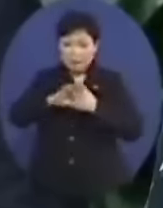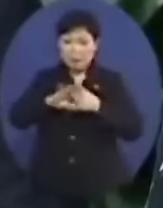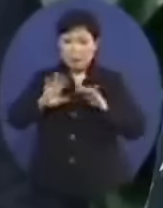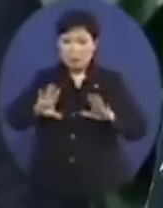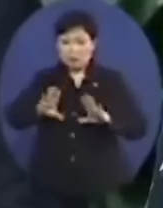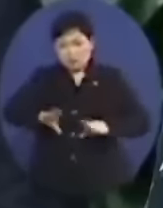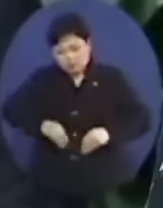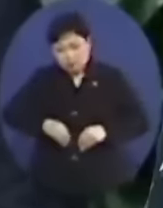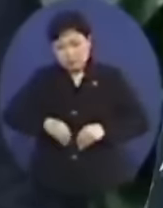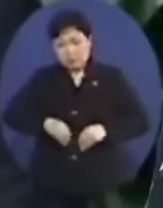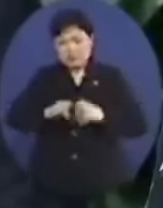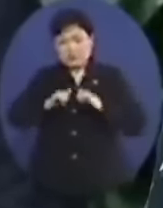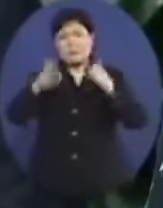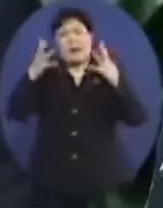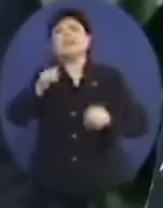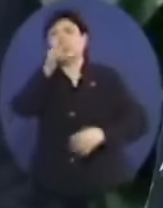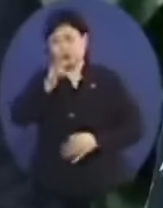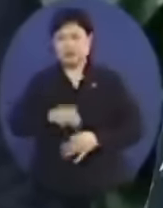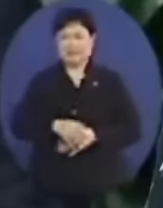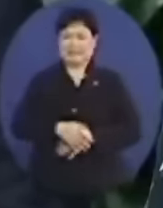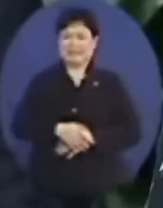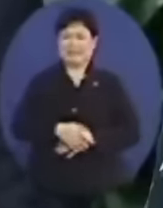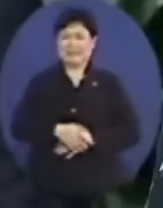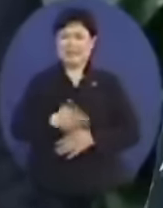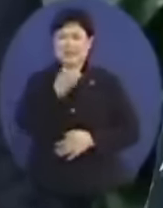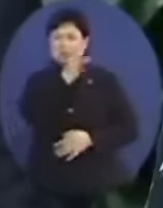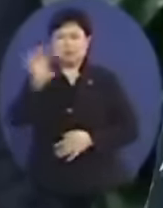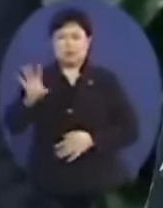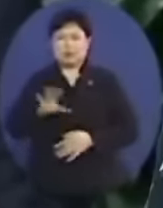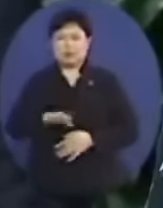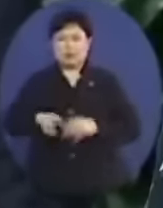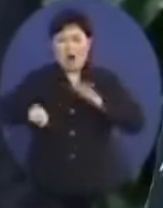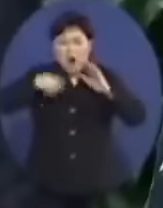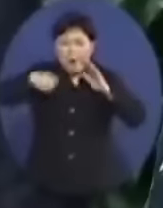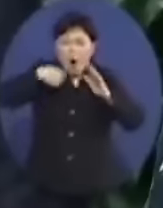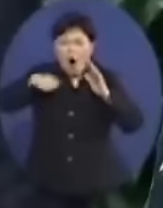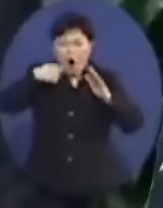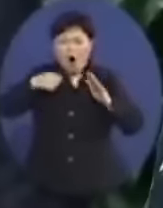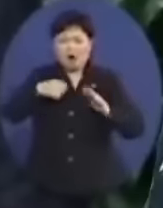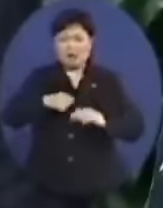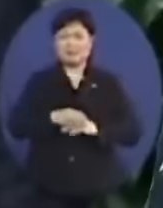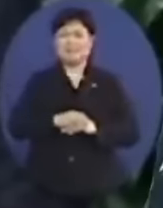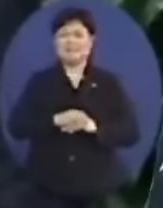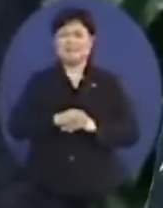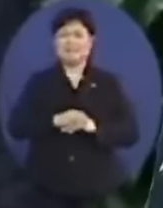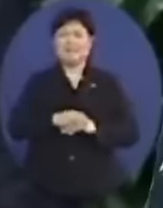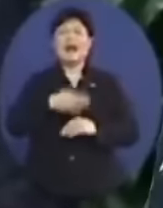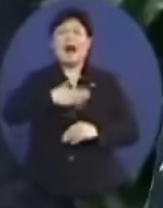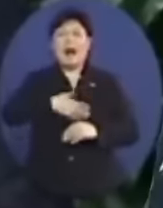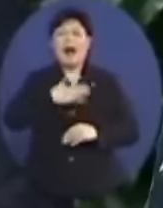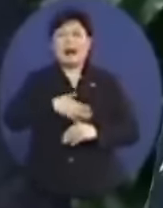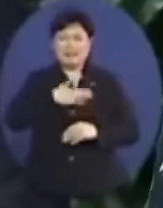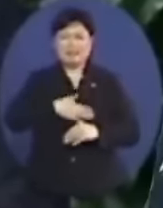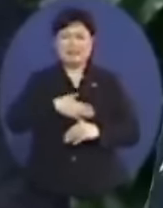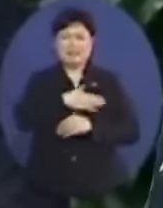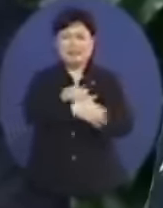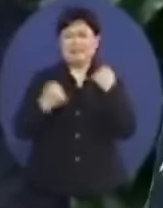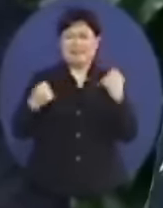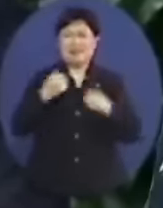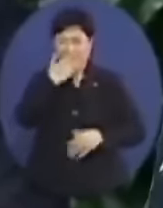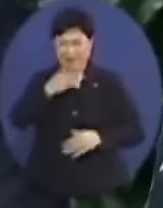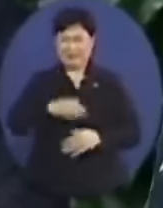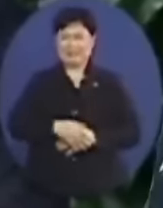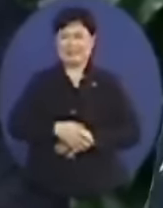굶어야 될 사람 많습니다 무조건하고이 먹으면 알아서 해 주실 것이다